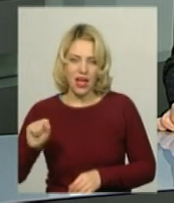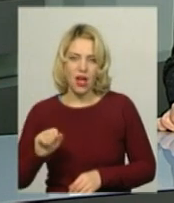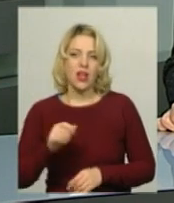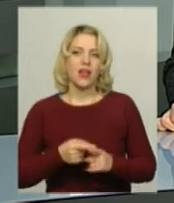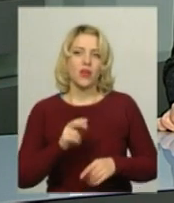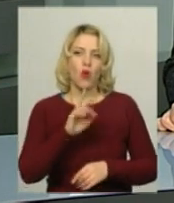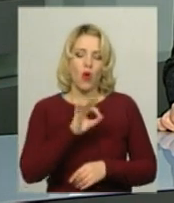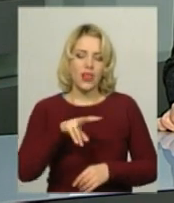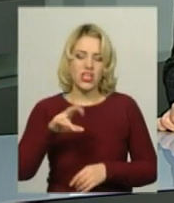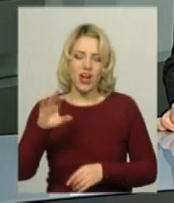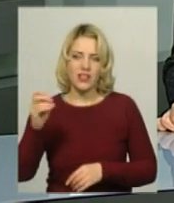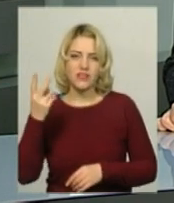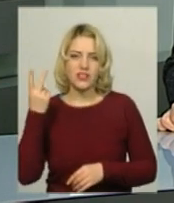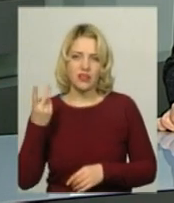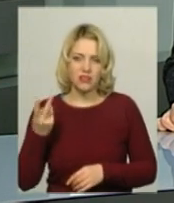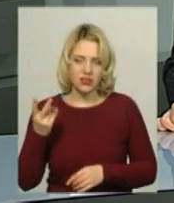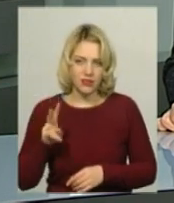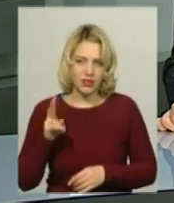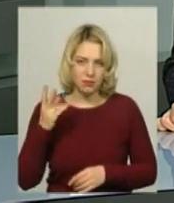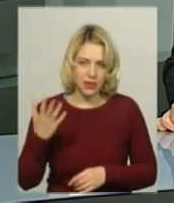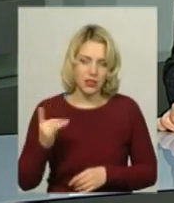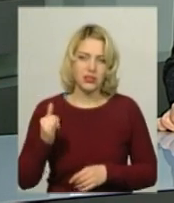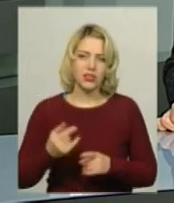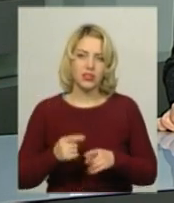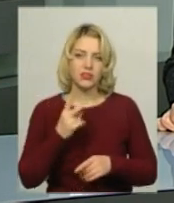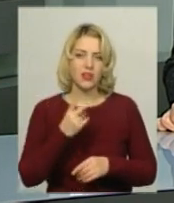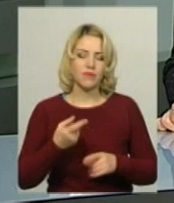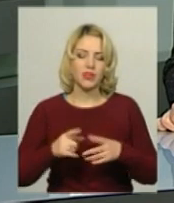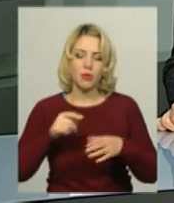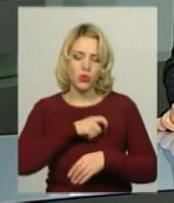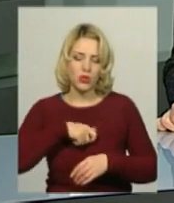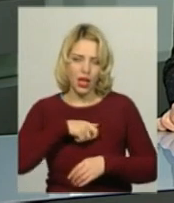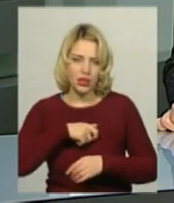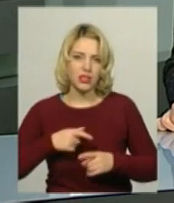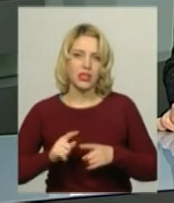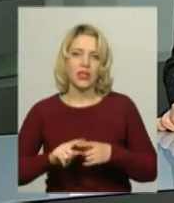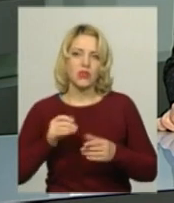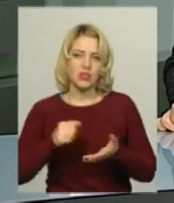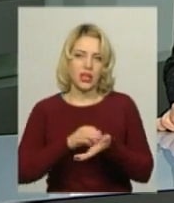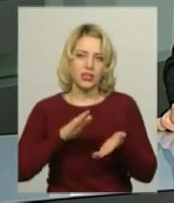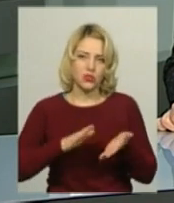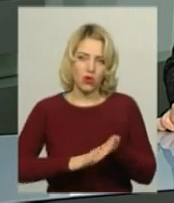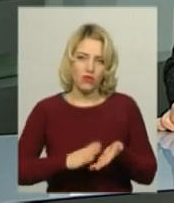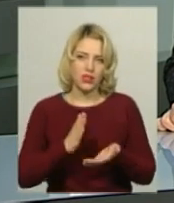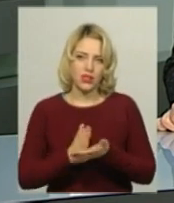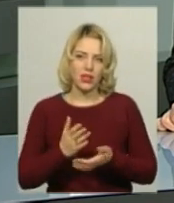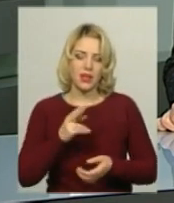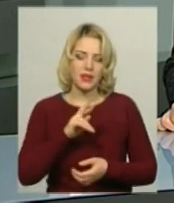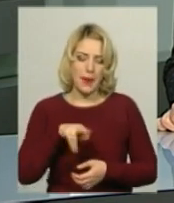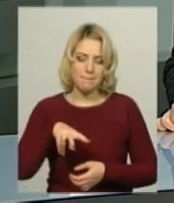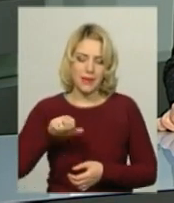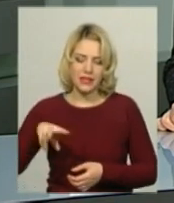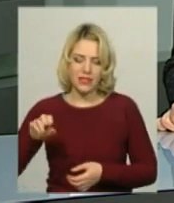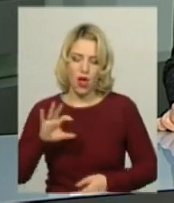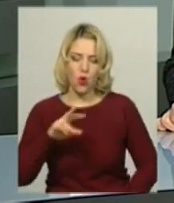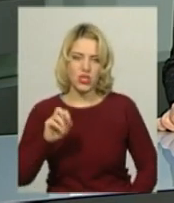Новоставецької – 2 кандидати. За його словами, на посади депутатів об'єднаних територіальних громад зареєстровано. Ямпільська та Улашанівська